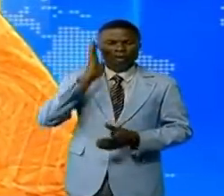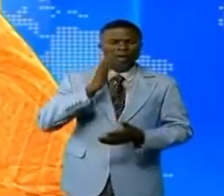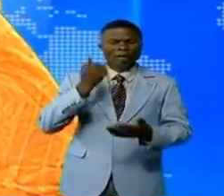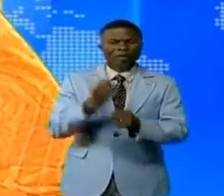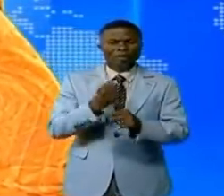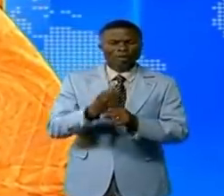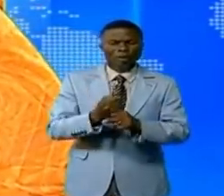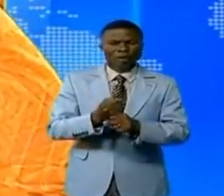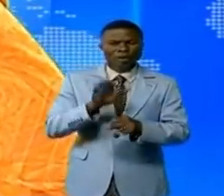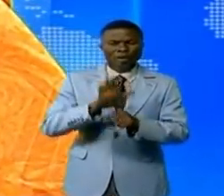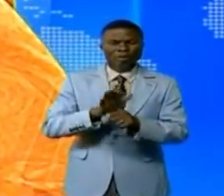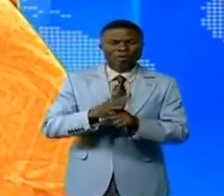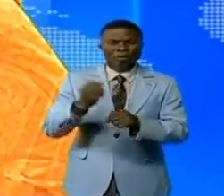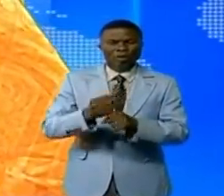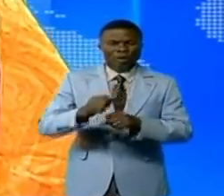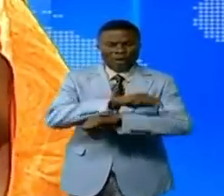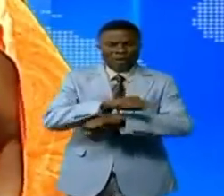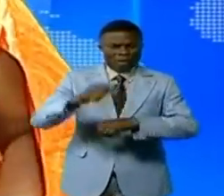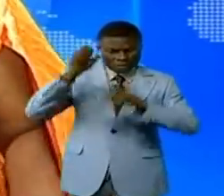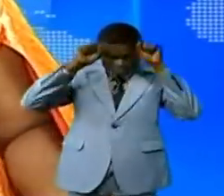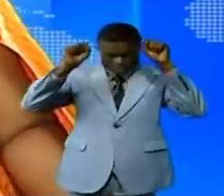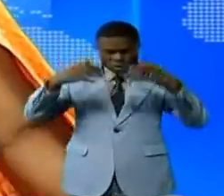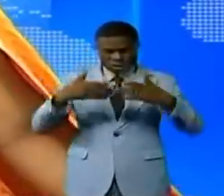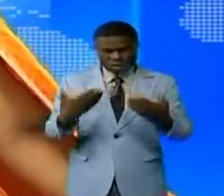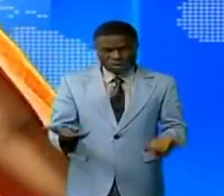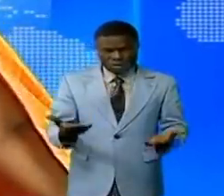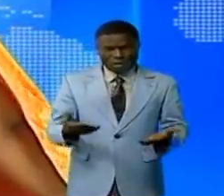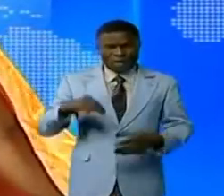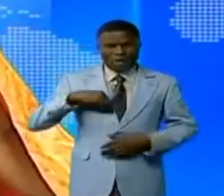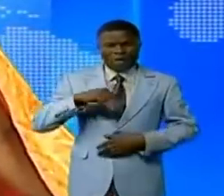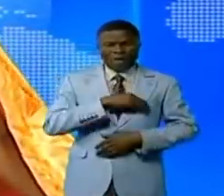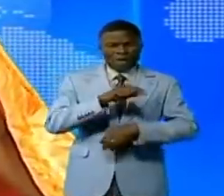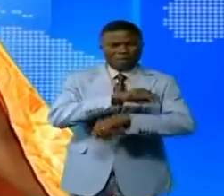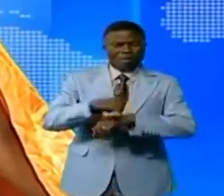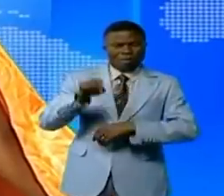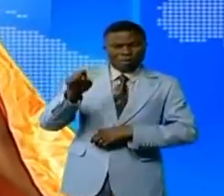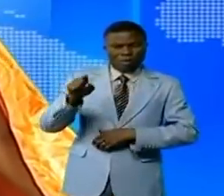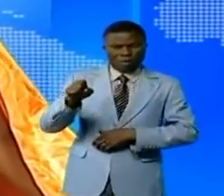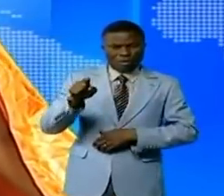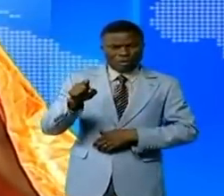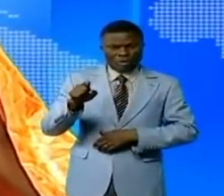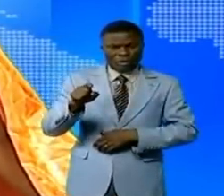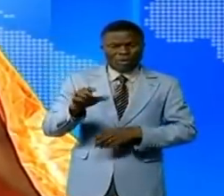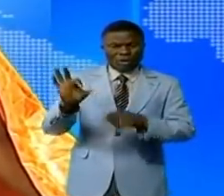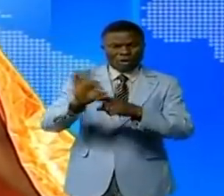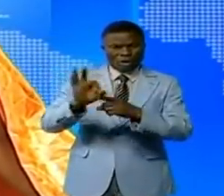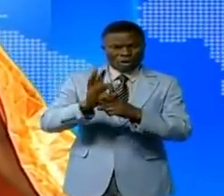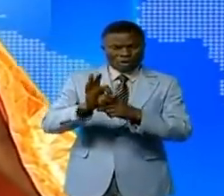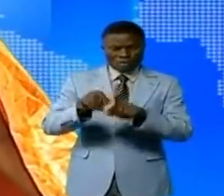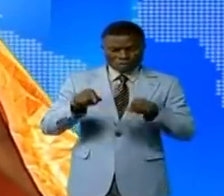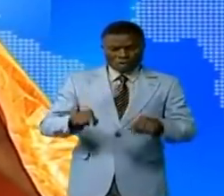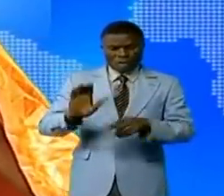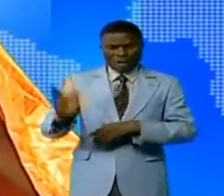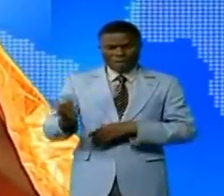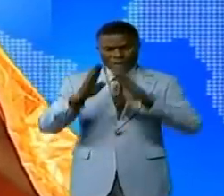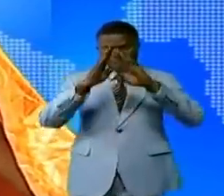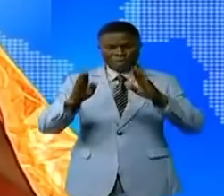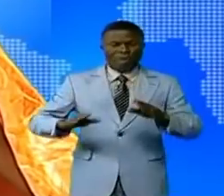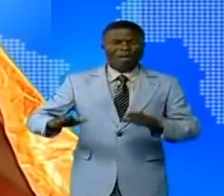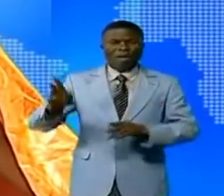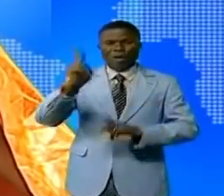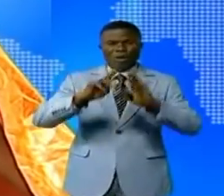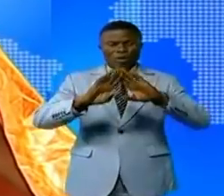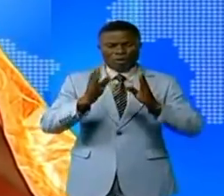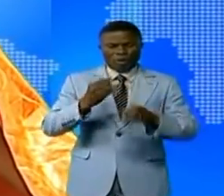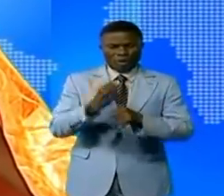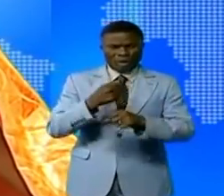des différents services de la présidence de la République, eh bien, les membres de cette institution sont en atelier depuis ce matin au Palais de la Nation, travaux